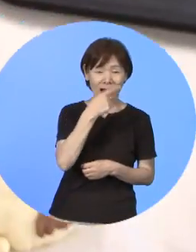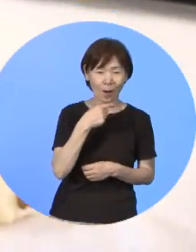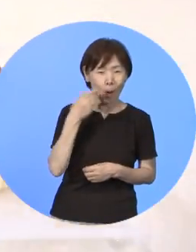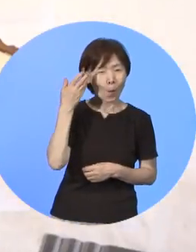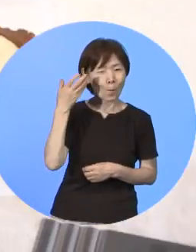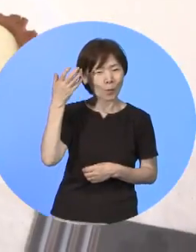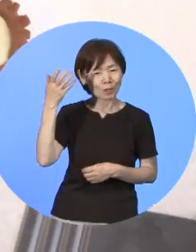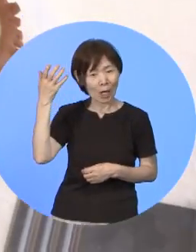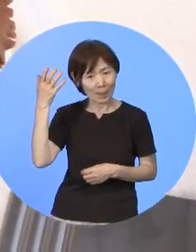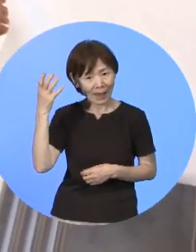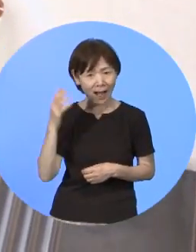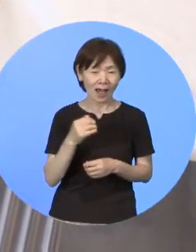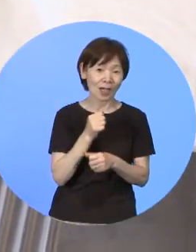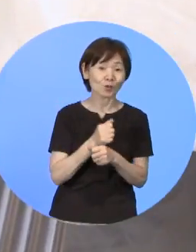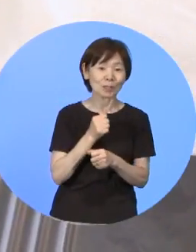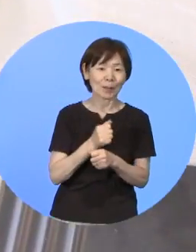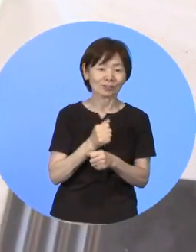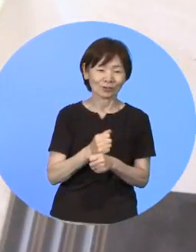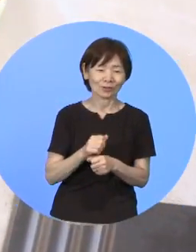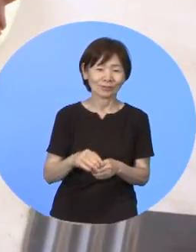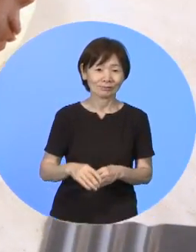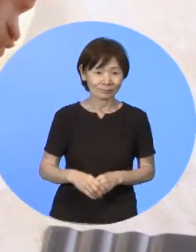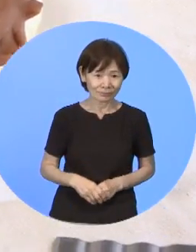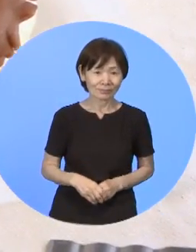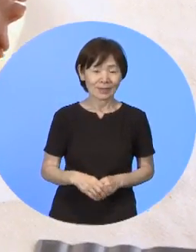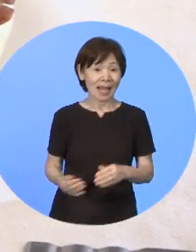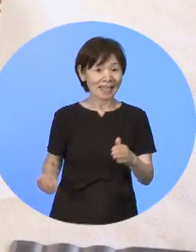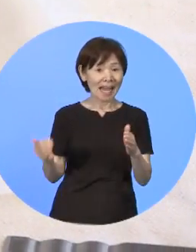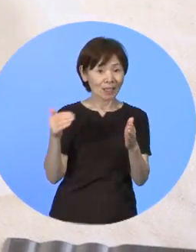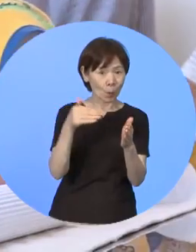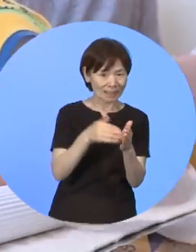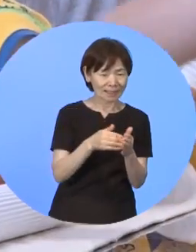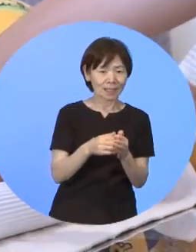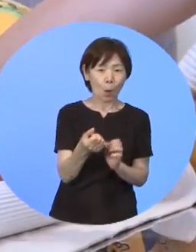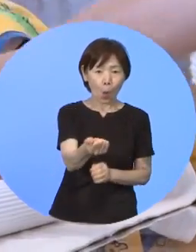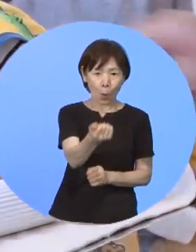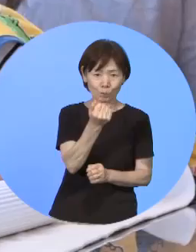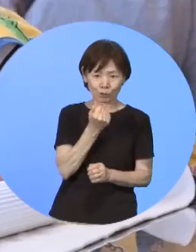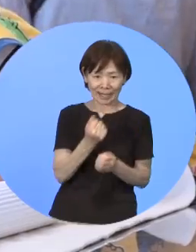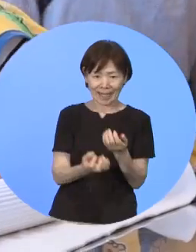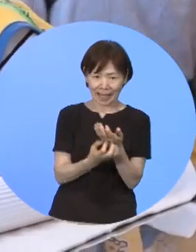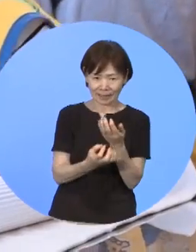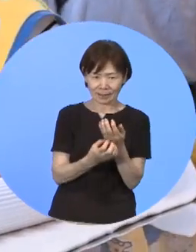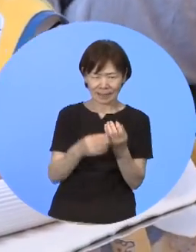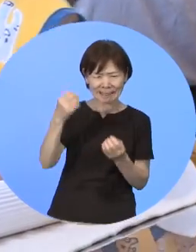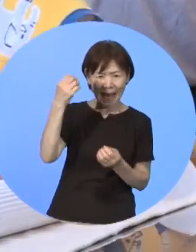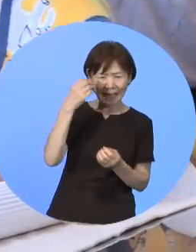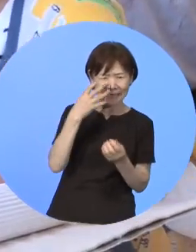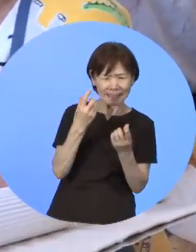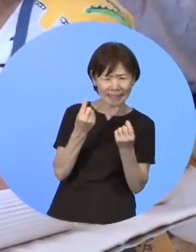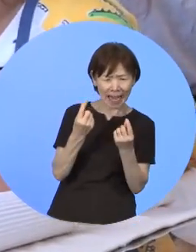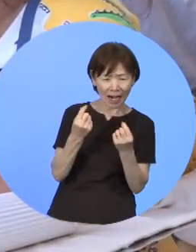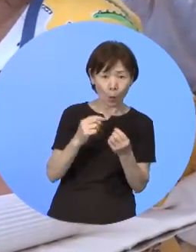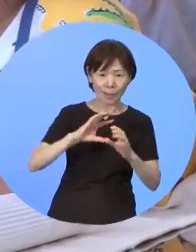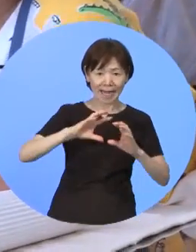ながら伸ばした白い生地の上に茶色いココアの生地を乗せて顔を作っていきます。